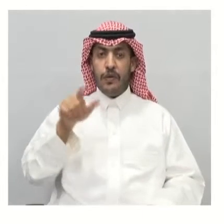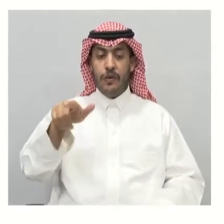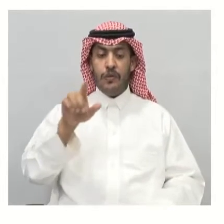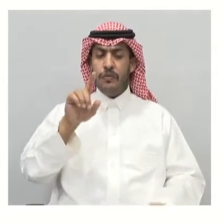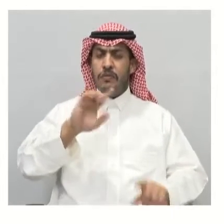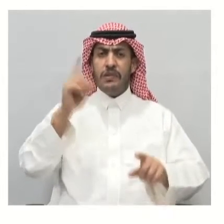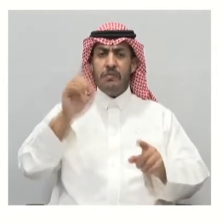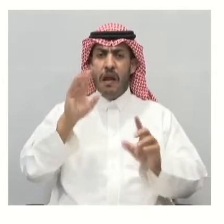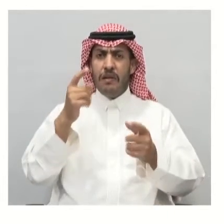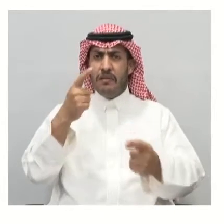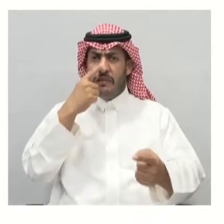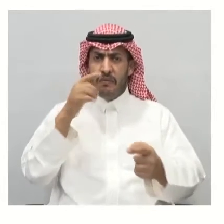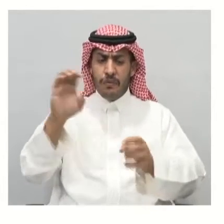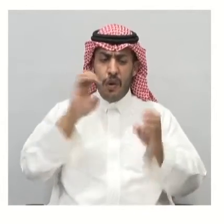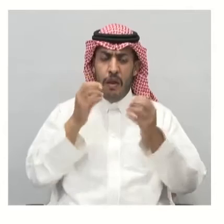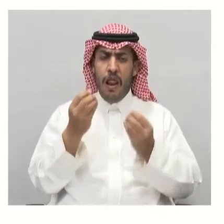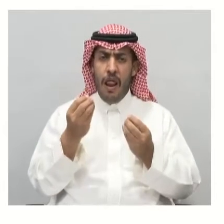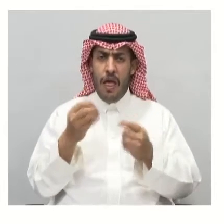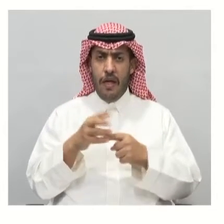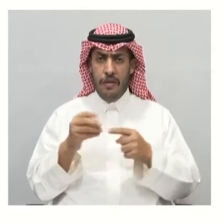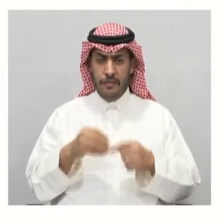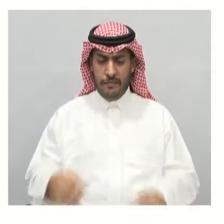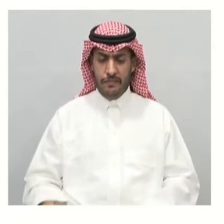صحيحه بارك الله